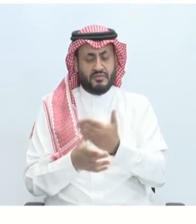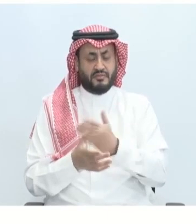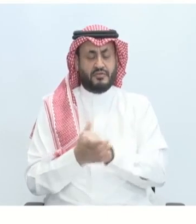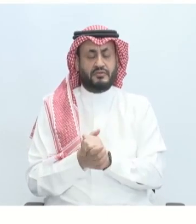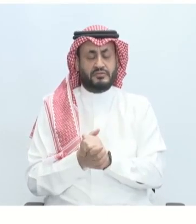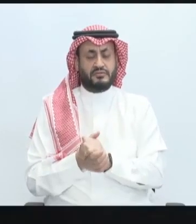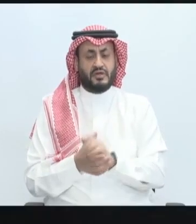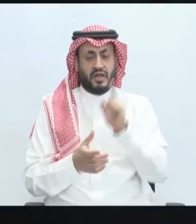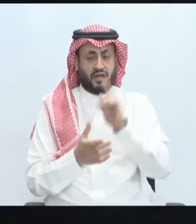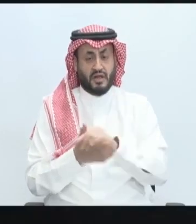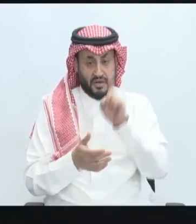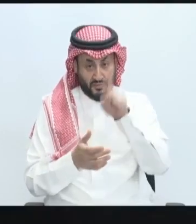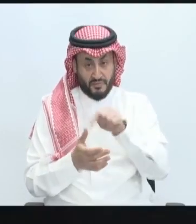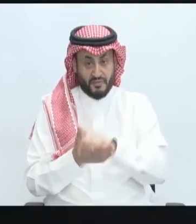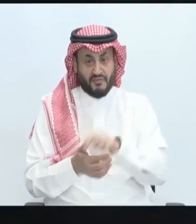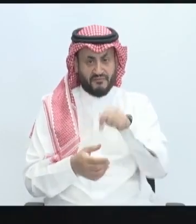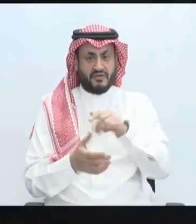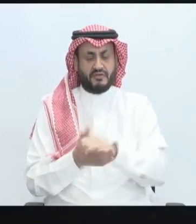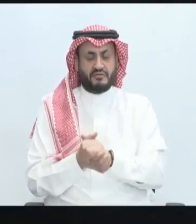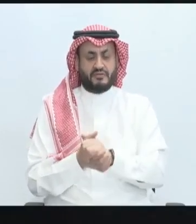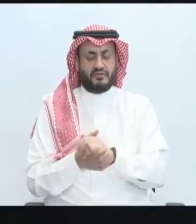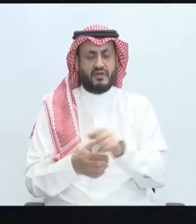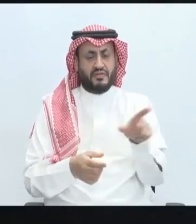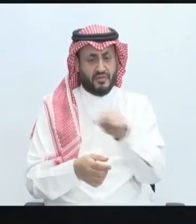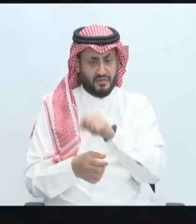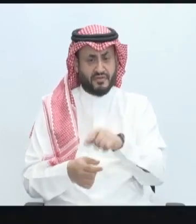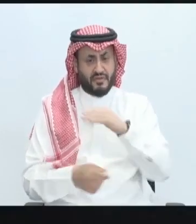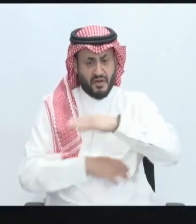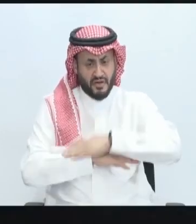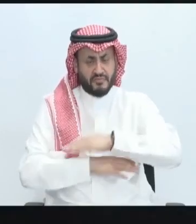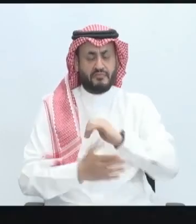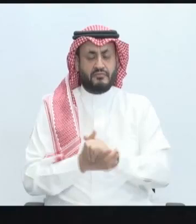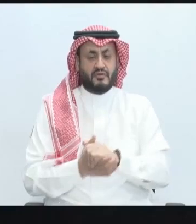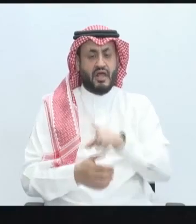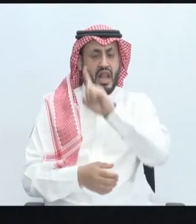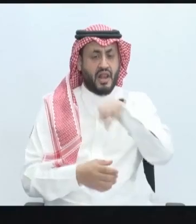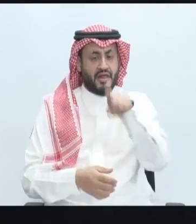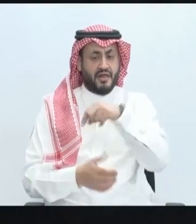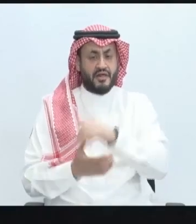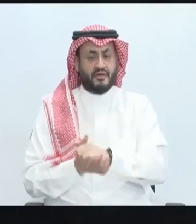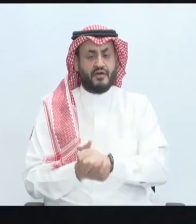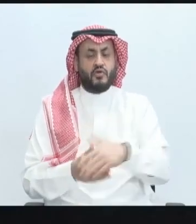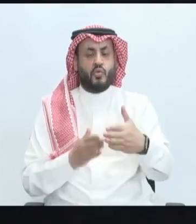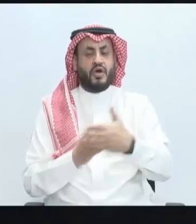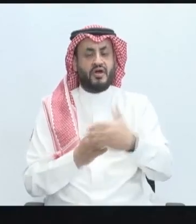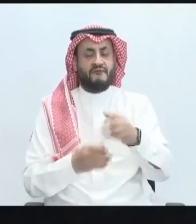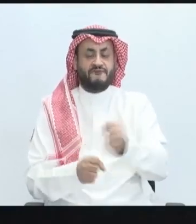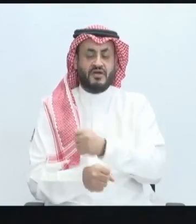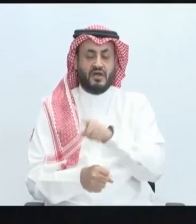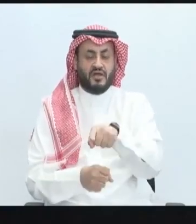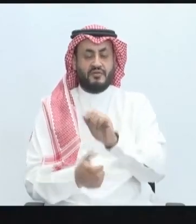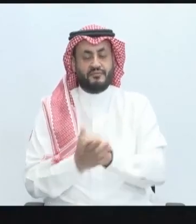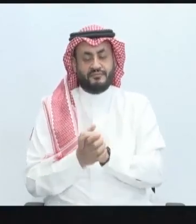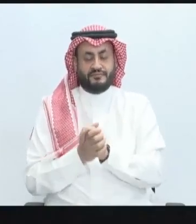وجل حينما امر يريد منك ان تاتم لامره وحينما نهاك عن هذا الامر يريدك يريدك ان